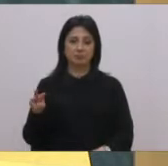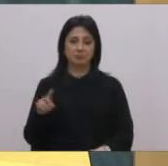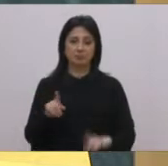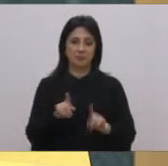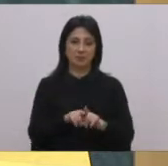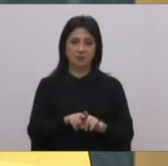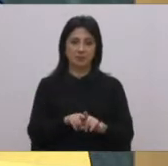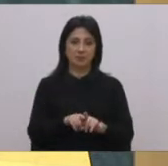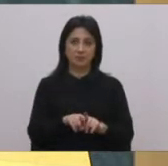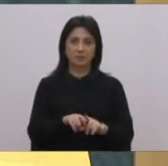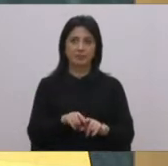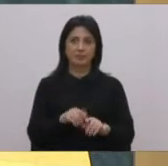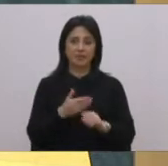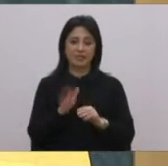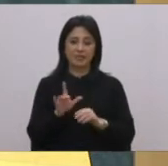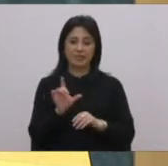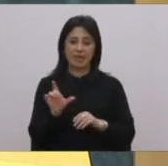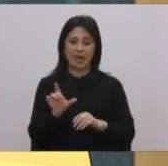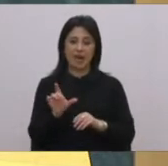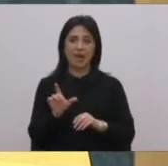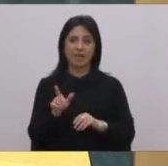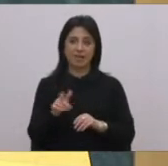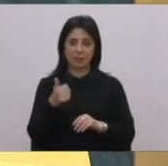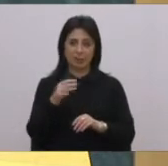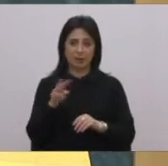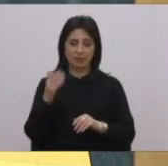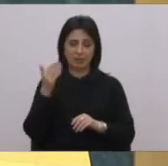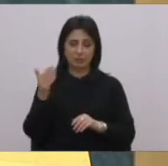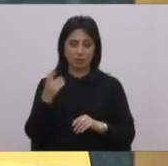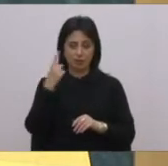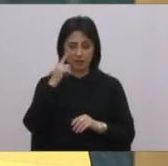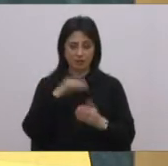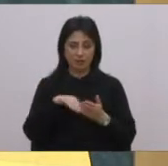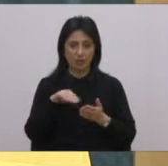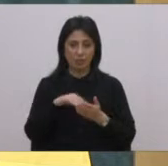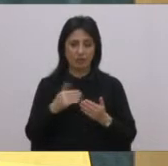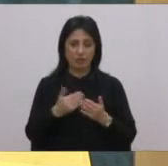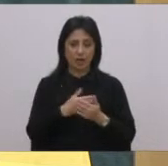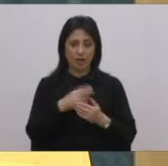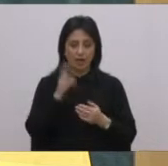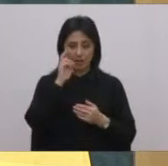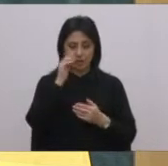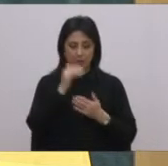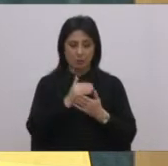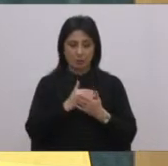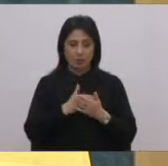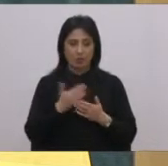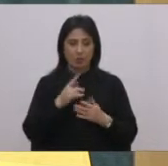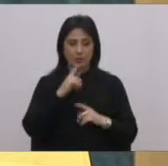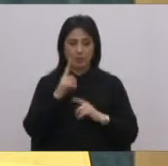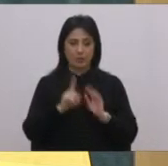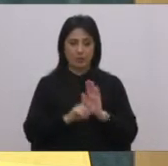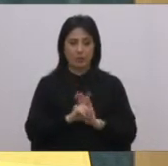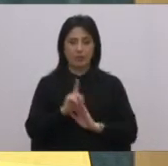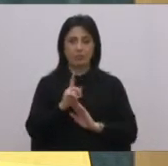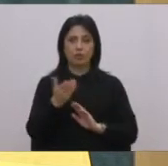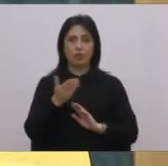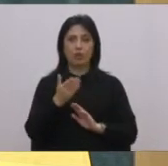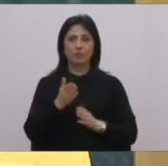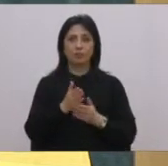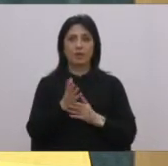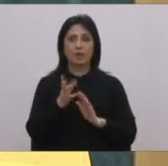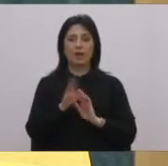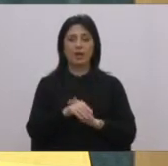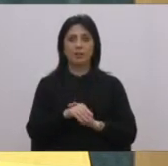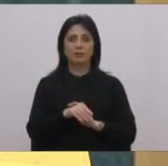ასევე ცალკე აღნიშნული ღირსი არის პრემიერ-მინისტრის მიერ ინიცირებული ახალი სახელმწიფო პროგრამა, რომელიც წელს დაიწყო, რომლის